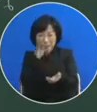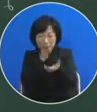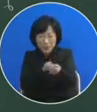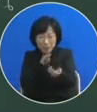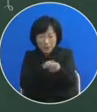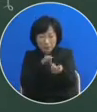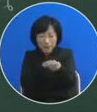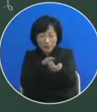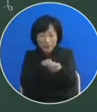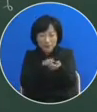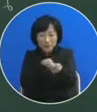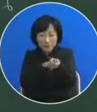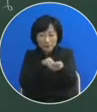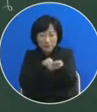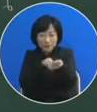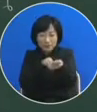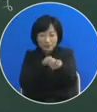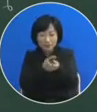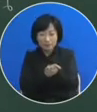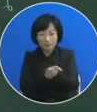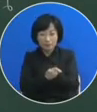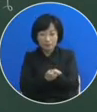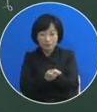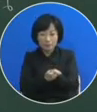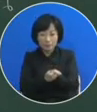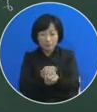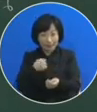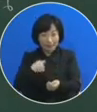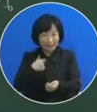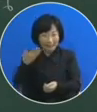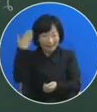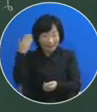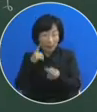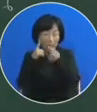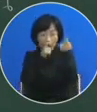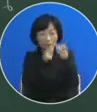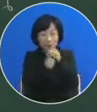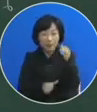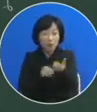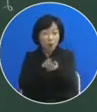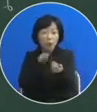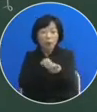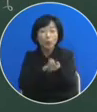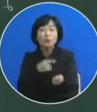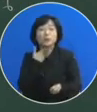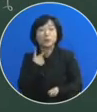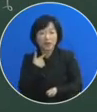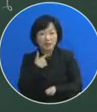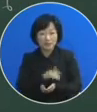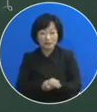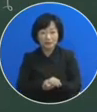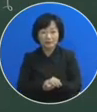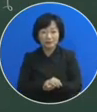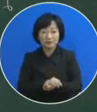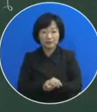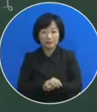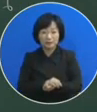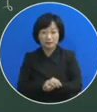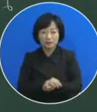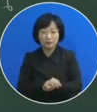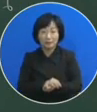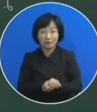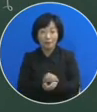everyone likes playing a hand of poker. 나도 유혹 받아가 고스톱 해봤는데 그냥. Then I too was tempted to play some poker. 근데 고스톱 하는 순간에